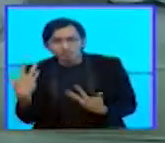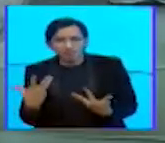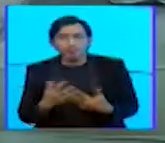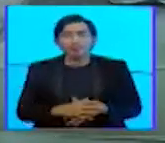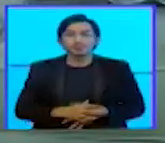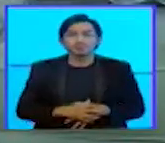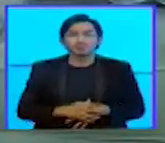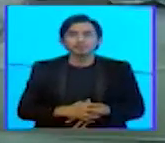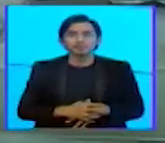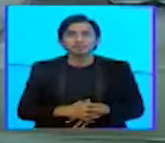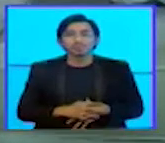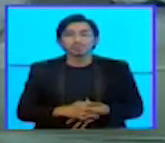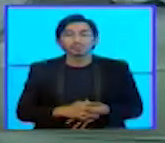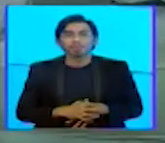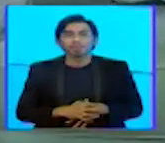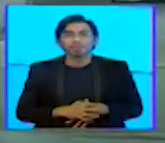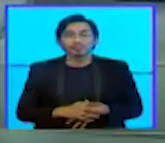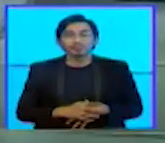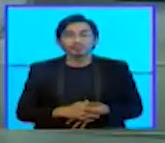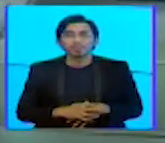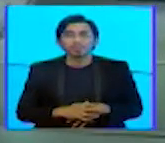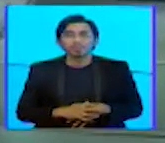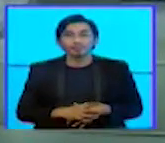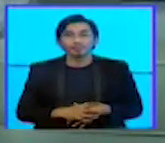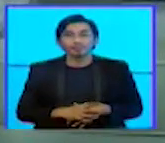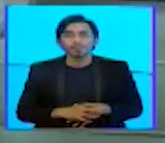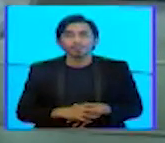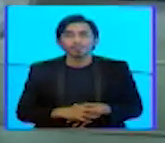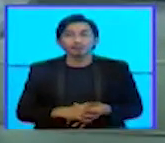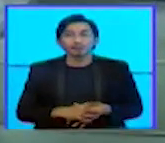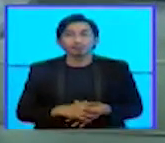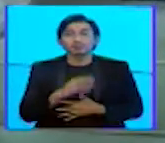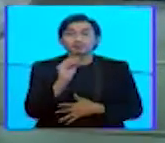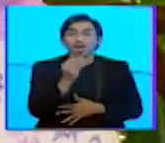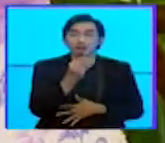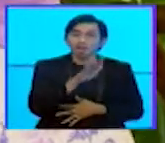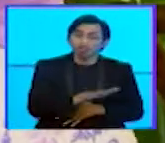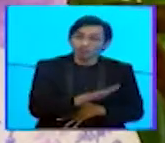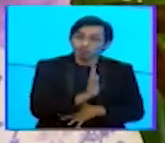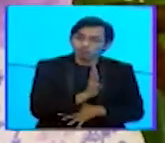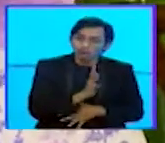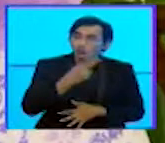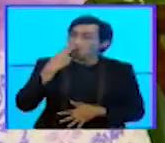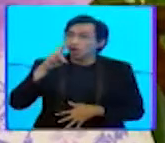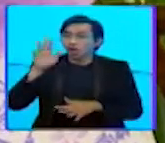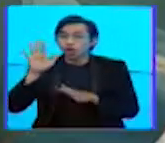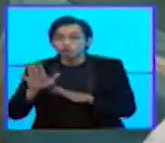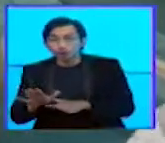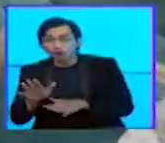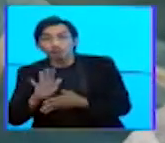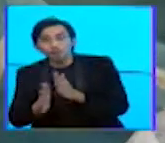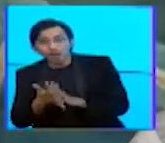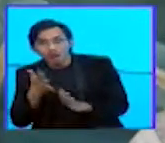Selama kita udah di Jakarta dan terus sempat di luar negeri, momen